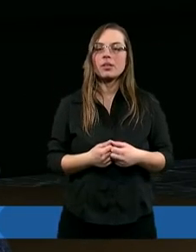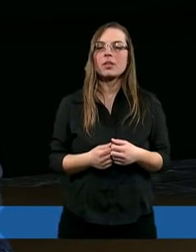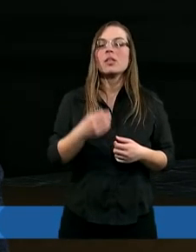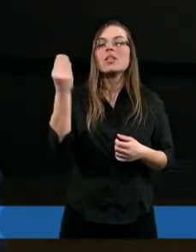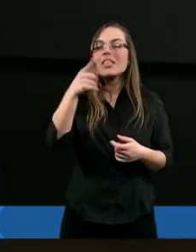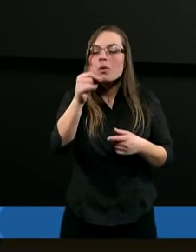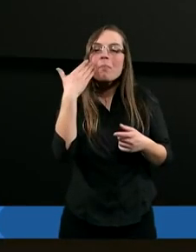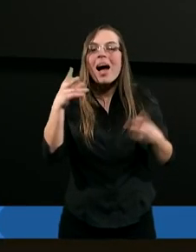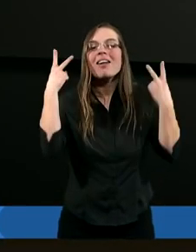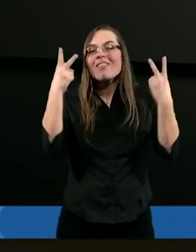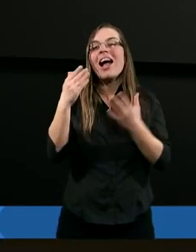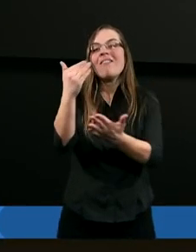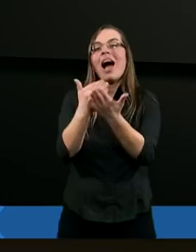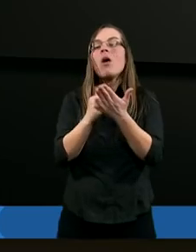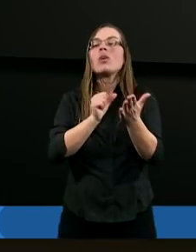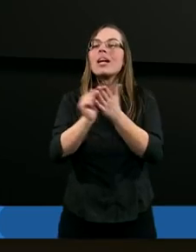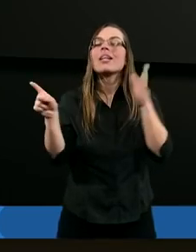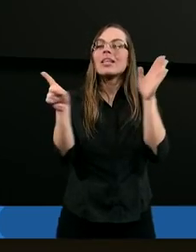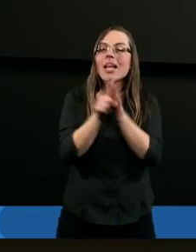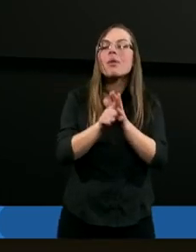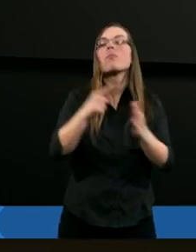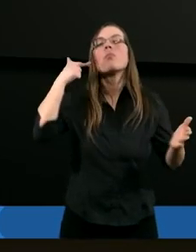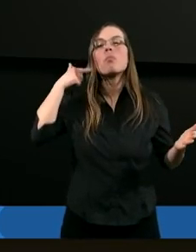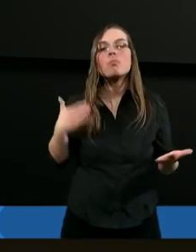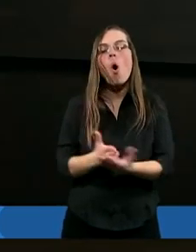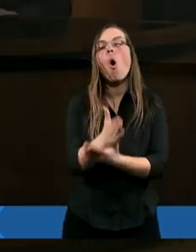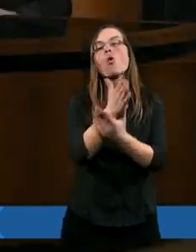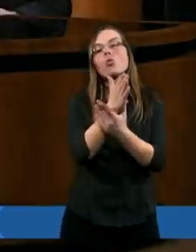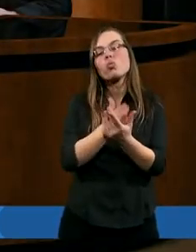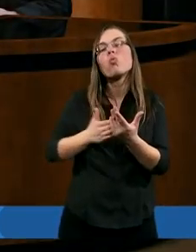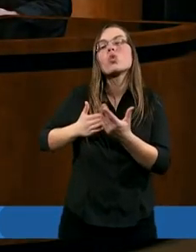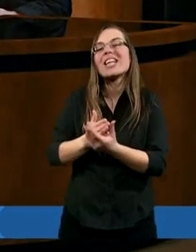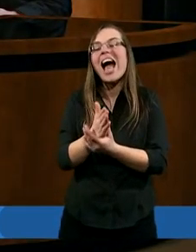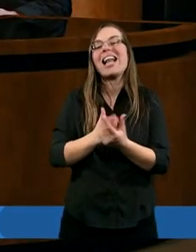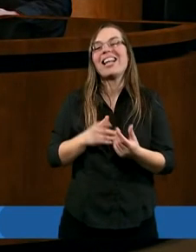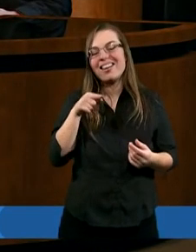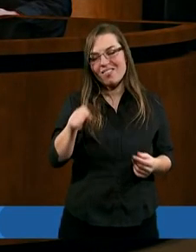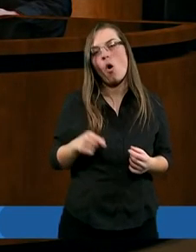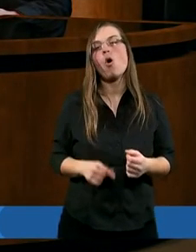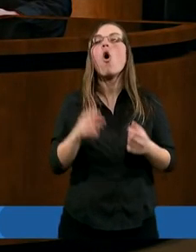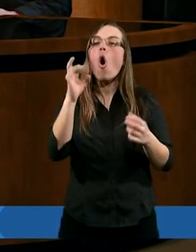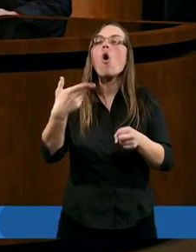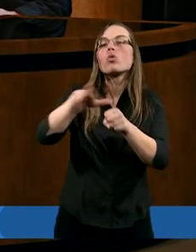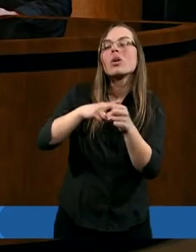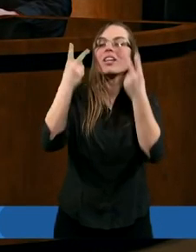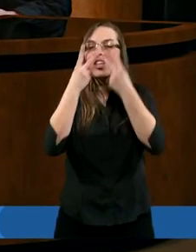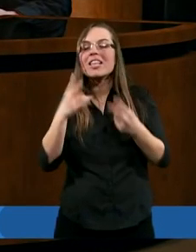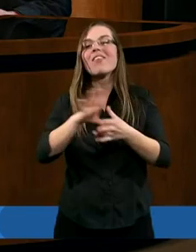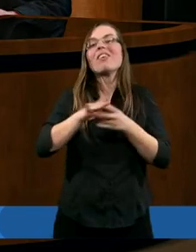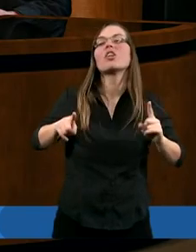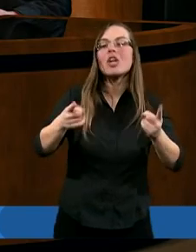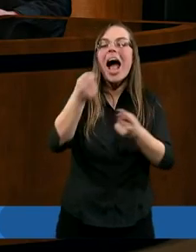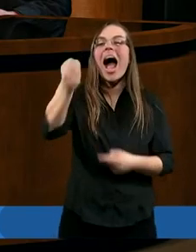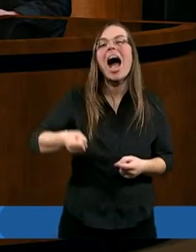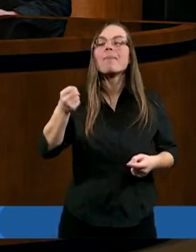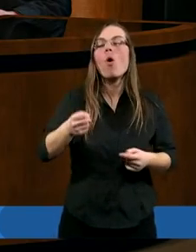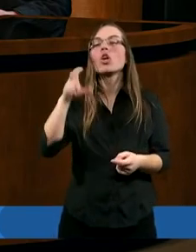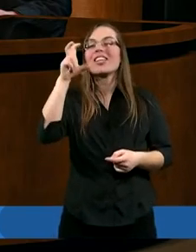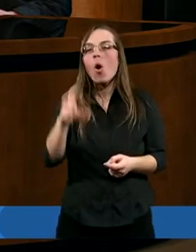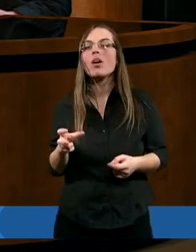Jeszcze bardzo ważnym warunkiem jest posłuszeństwo, o którym czytamy w Dziejach